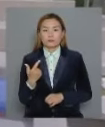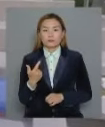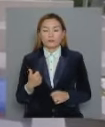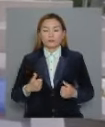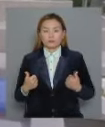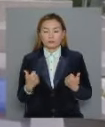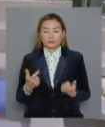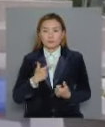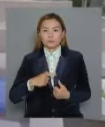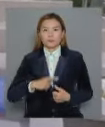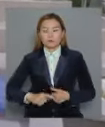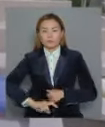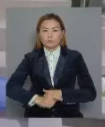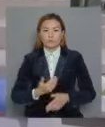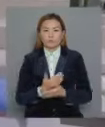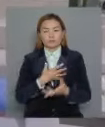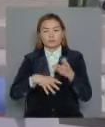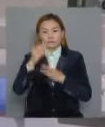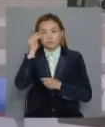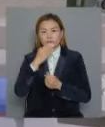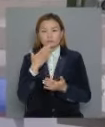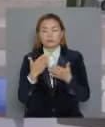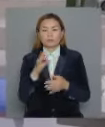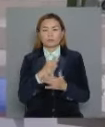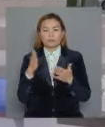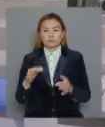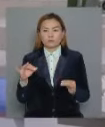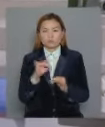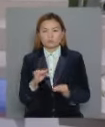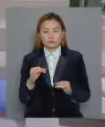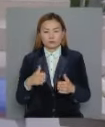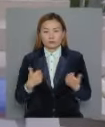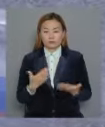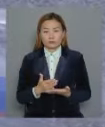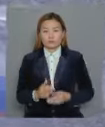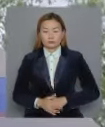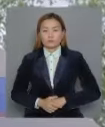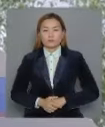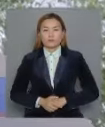өзіме де мағлұматтар алып, сол Хиуаз Доспанова сияқты болу үшін тырысып жүрмін.